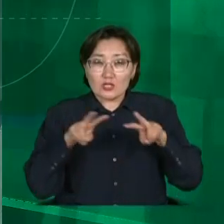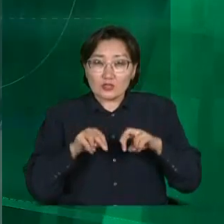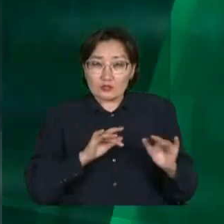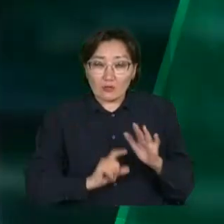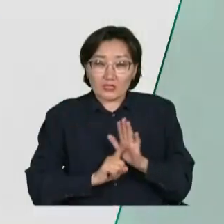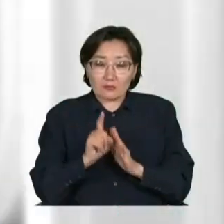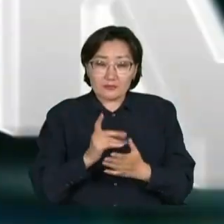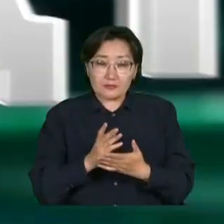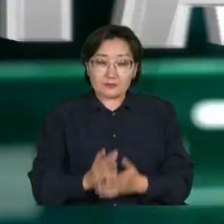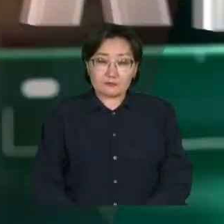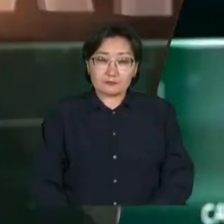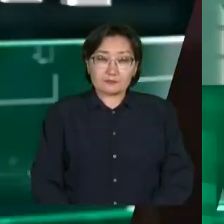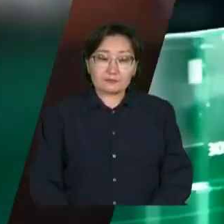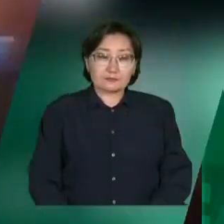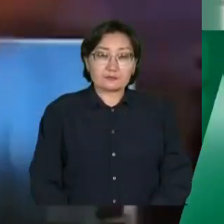басталды.